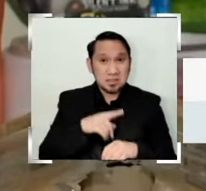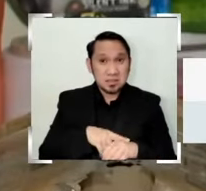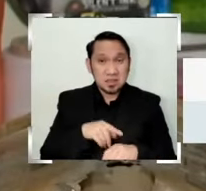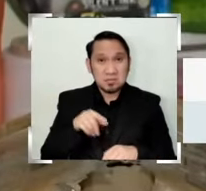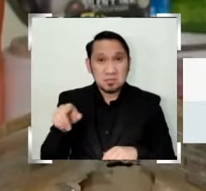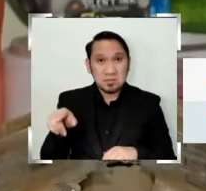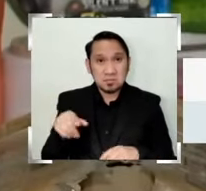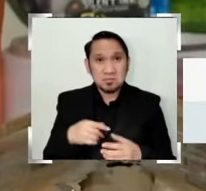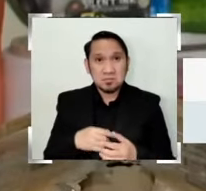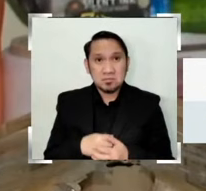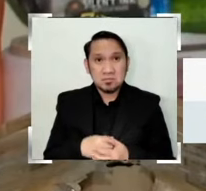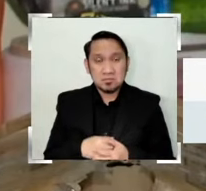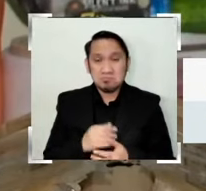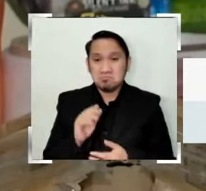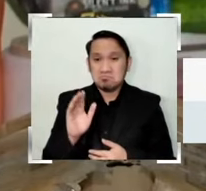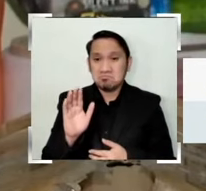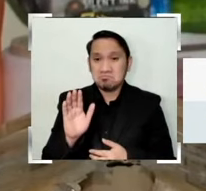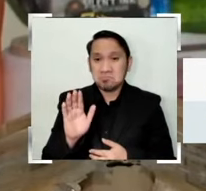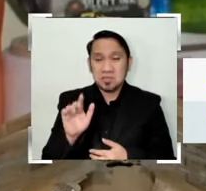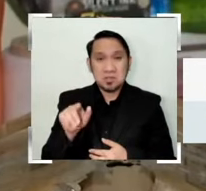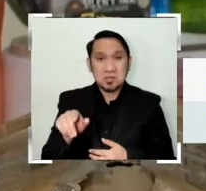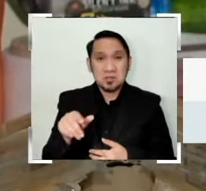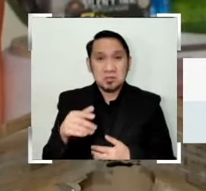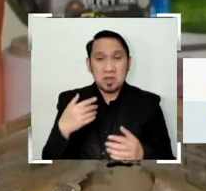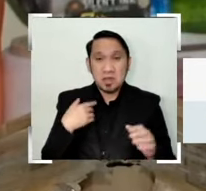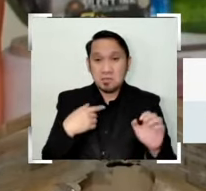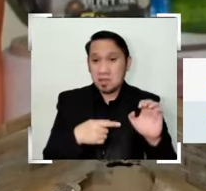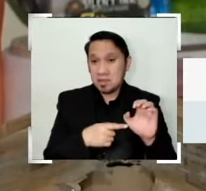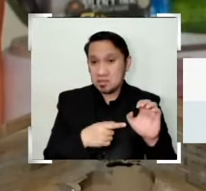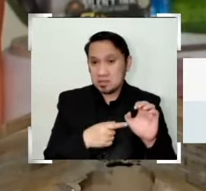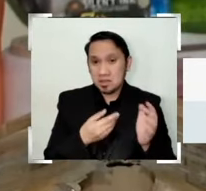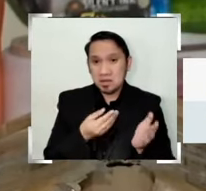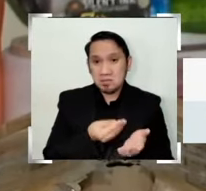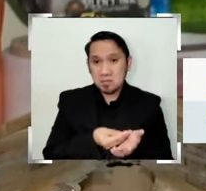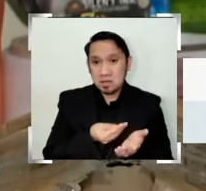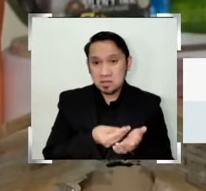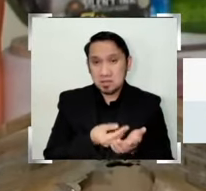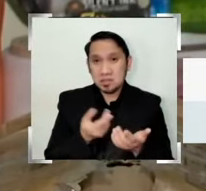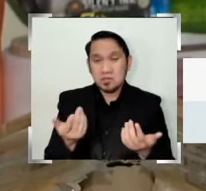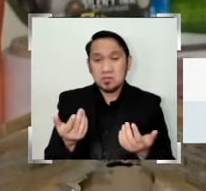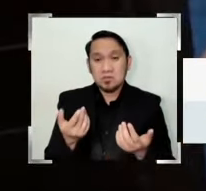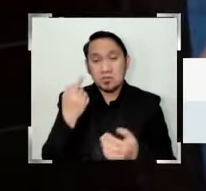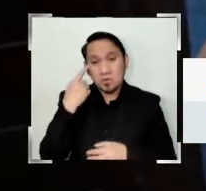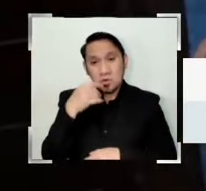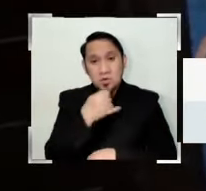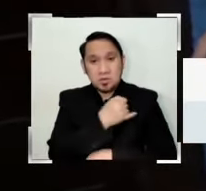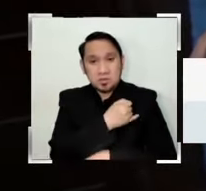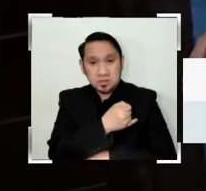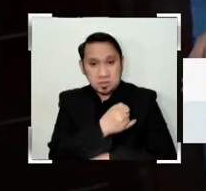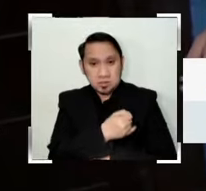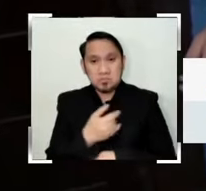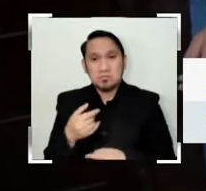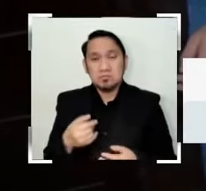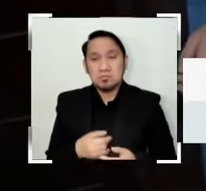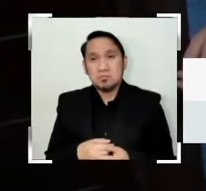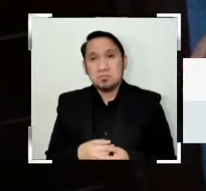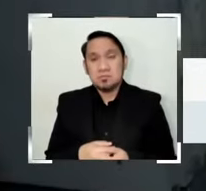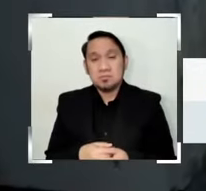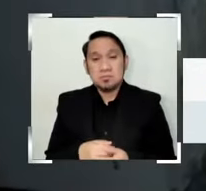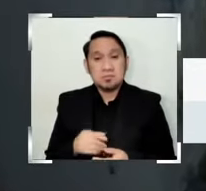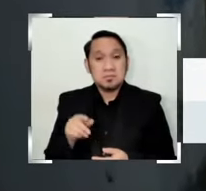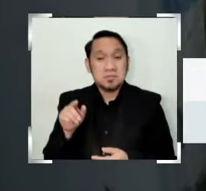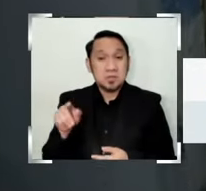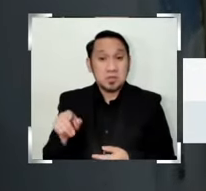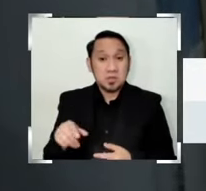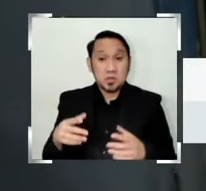ang ano, mas may extra money sila para gawin yung mga dapat na gusto nila. Ang vulcanizing shop naman